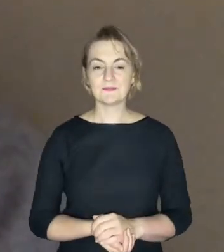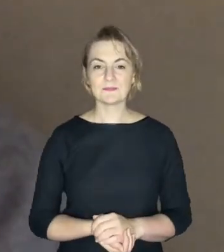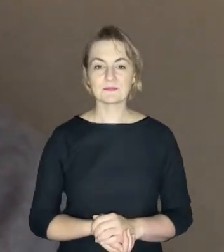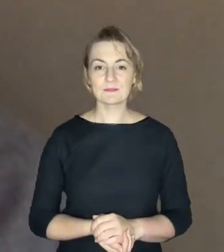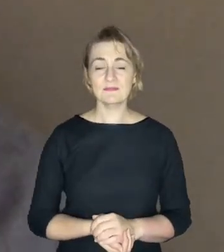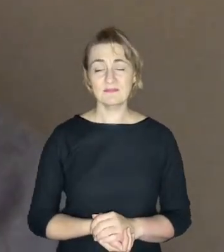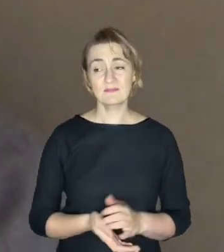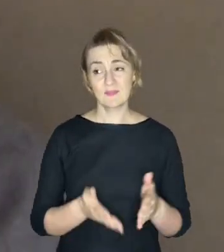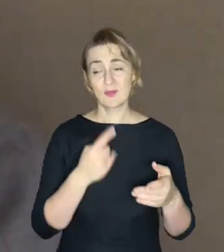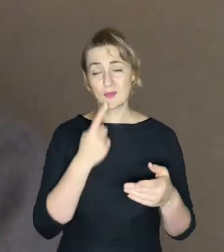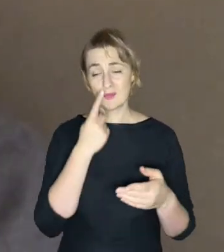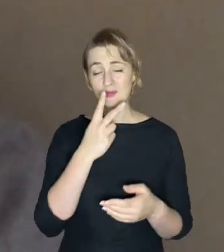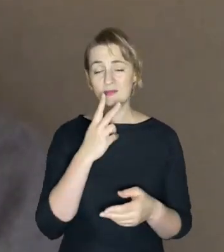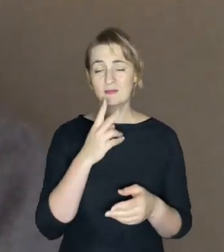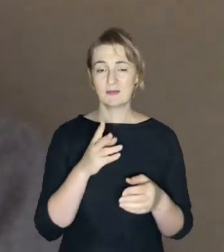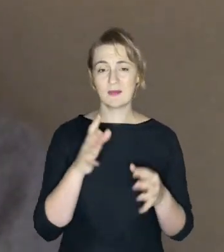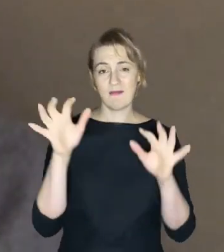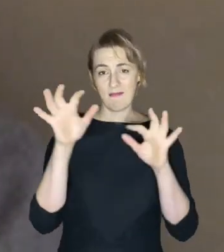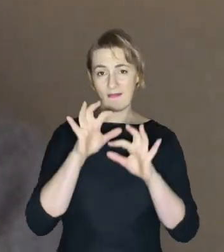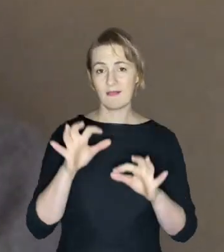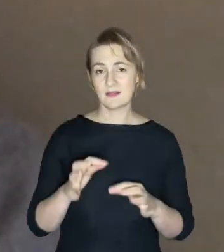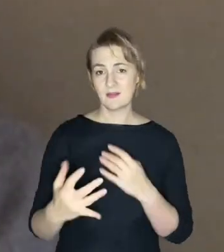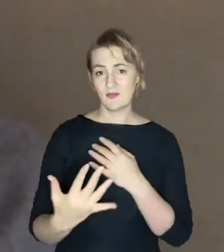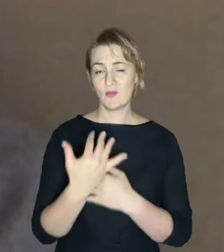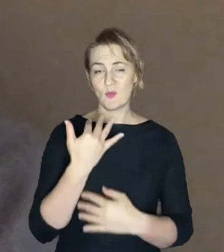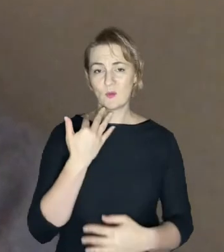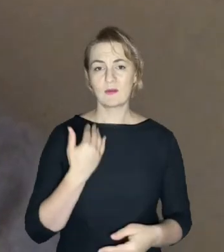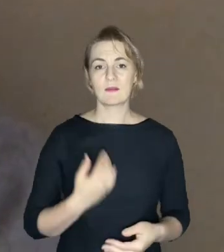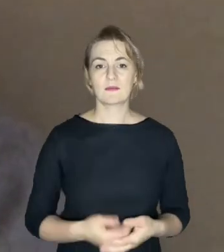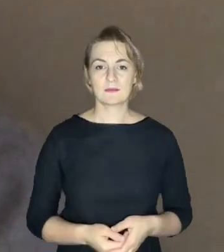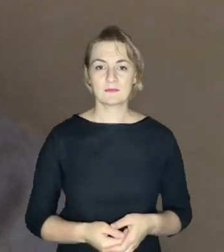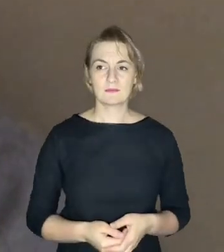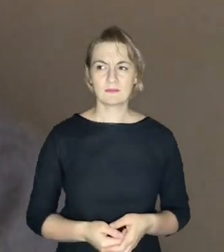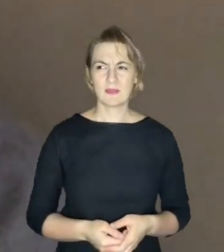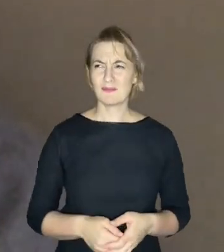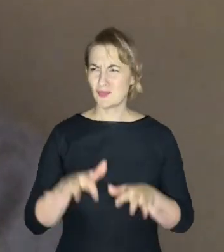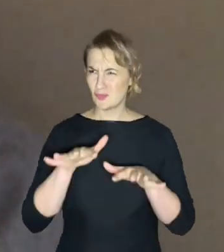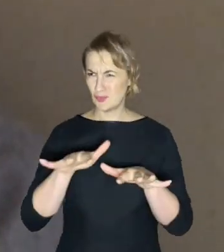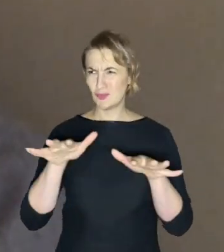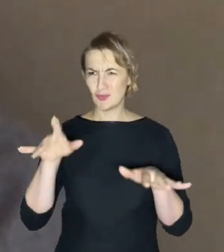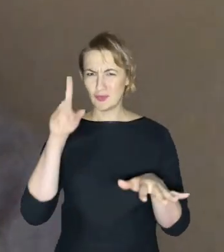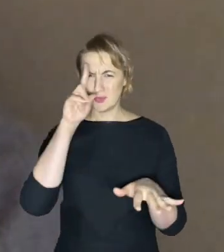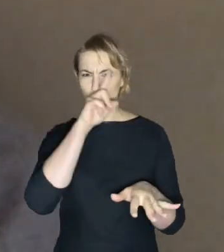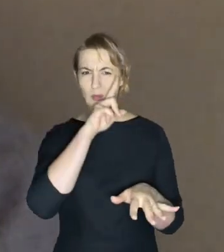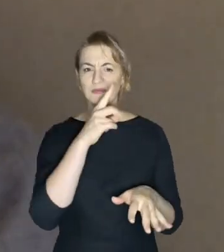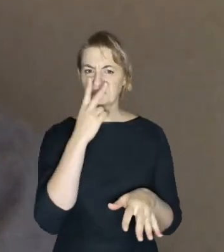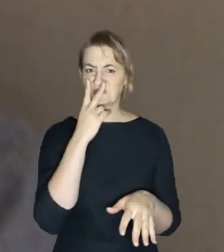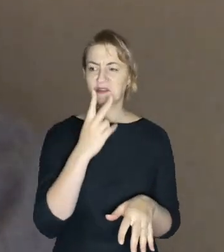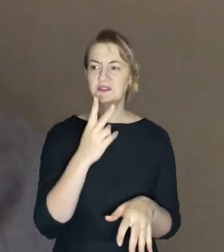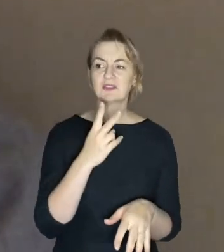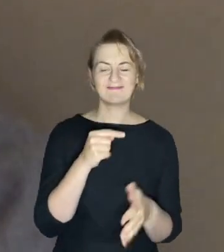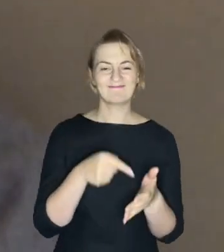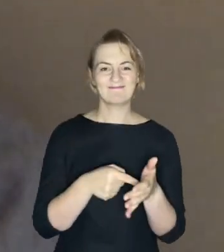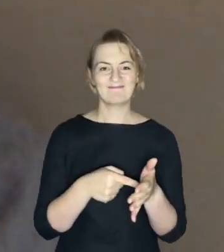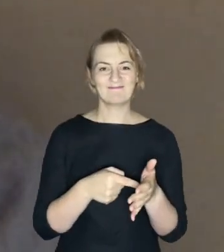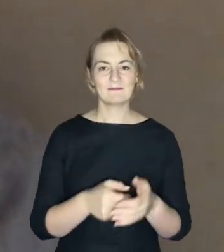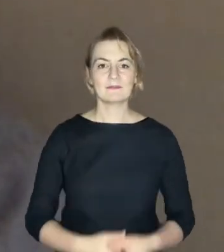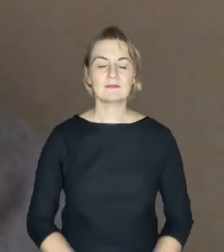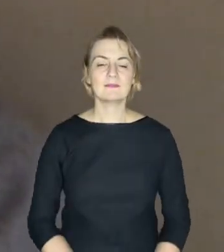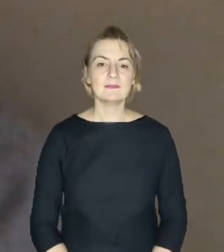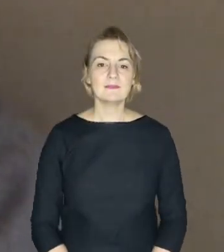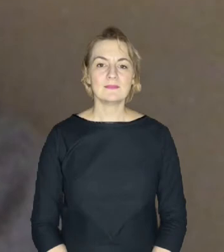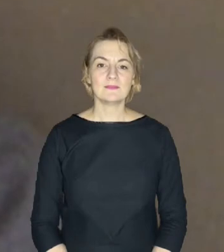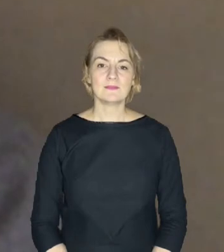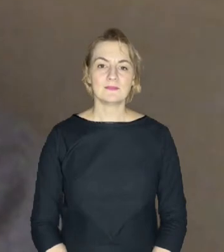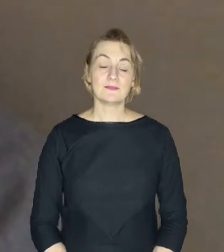kryzys. No i część ludzi to widzi, na szczęście. Ja myślę, że coraz większa część ludzi to widzi. I to